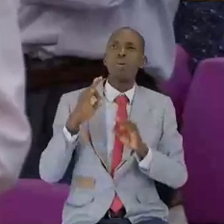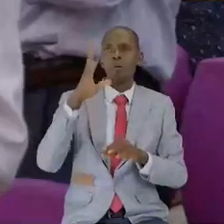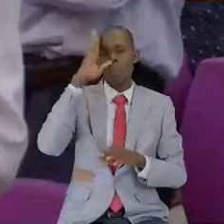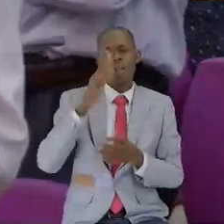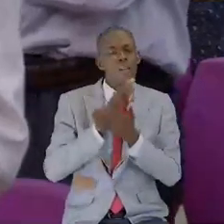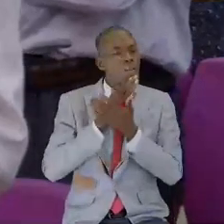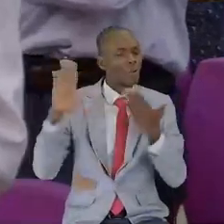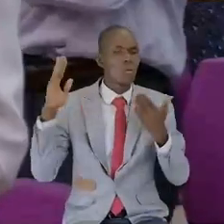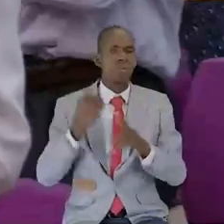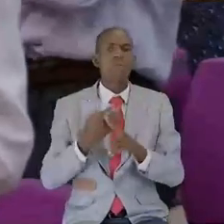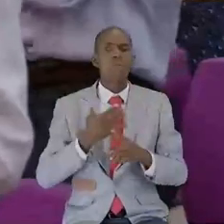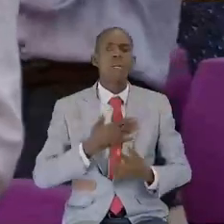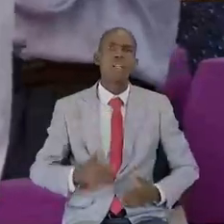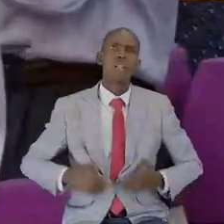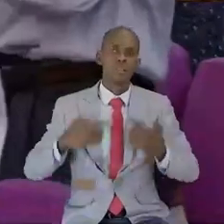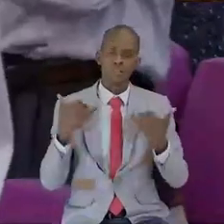vie.